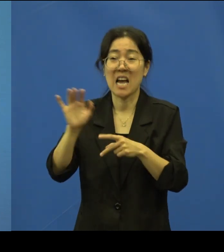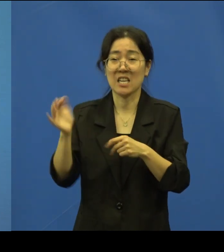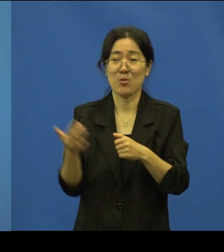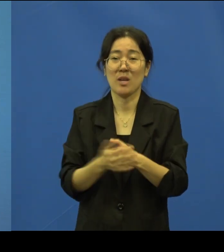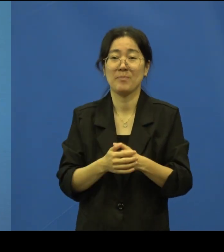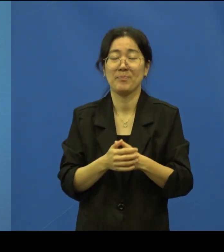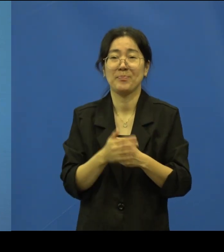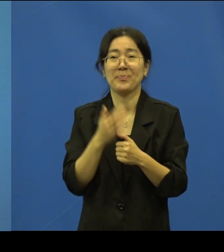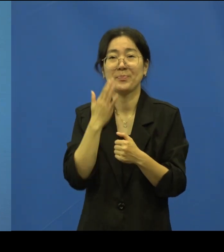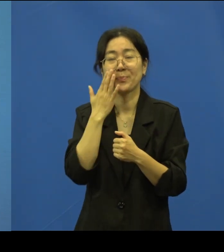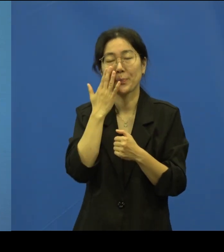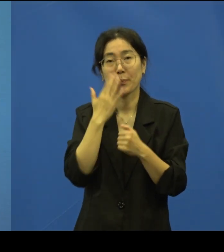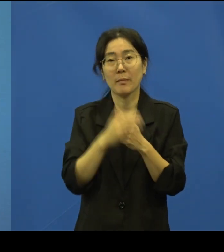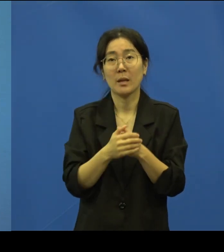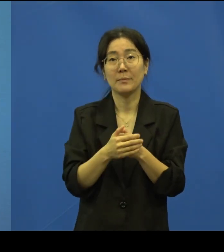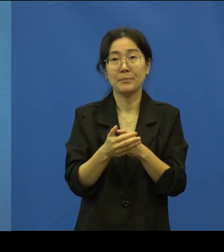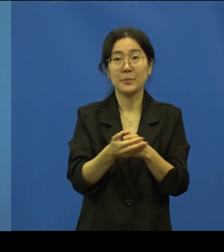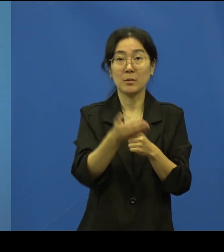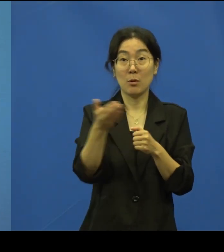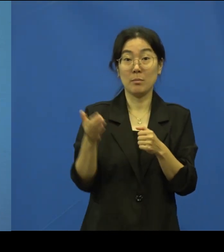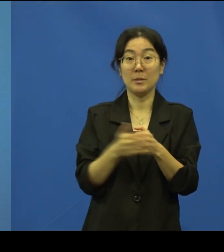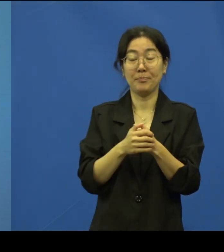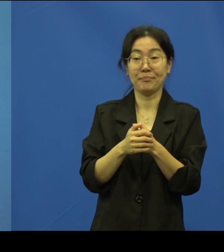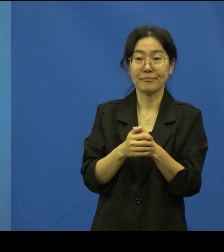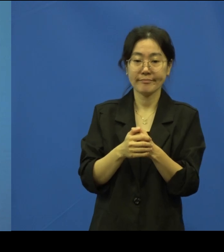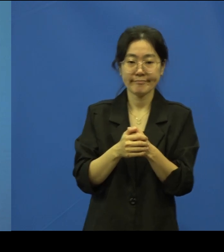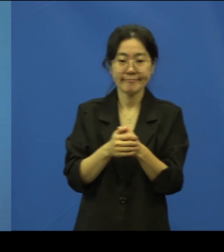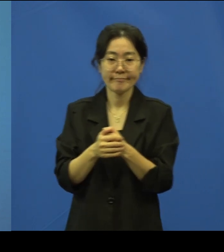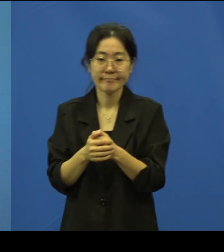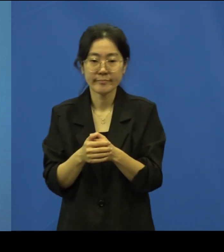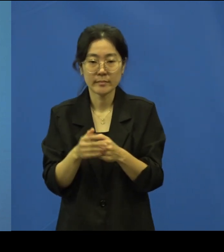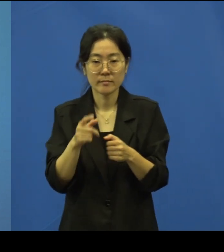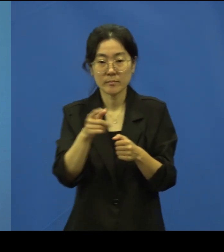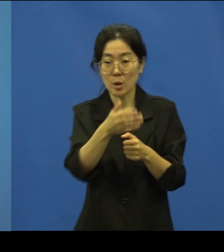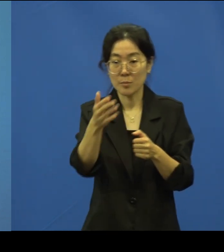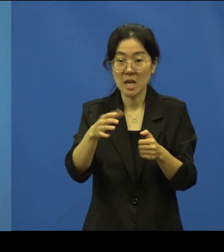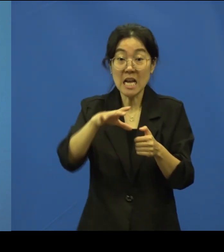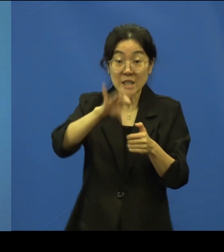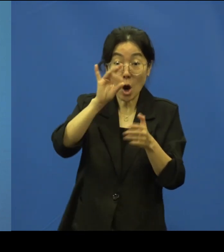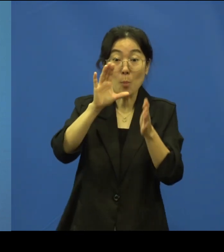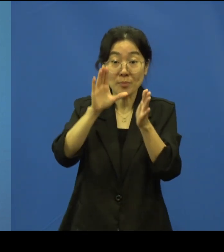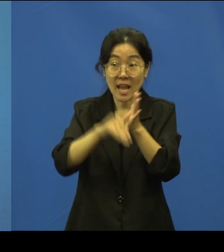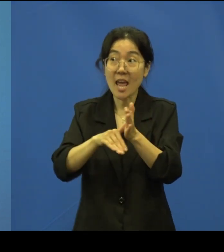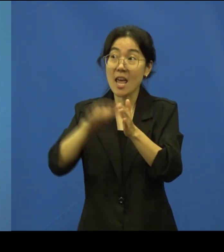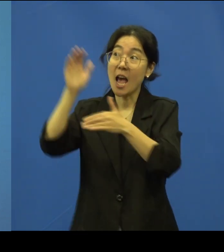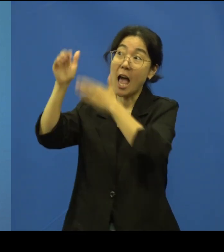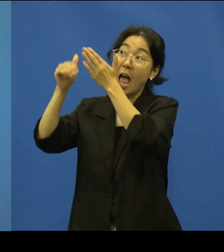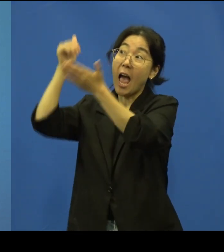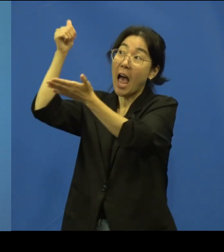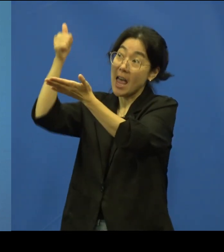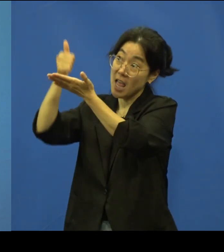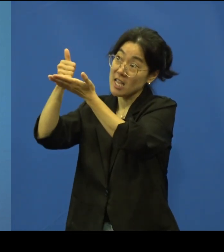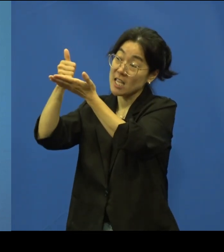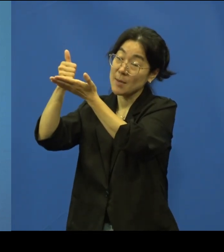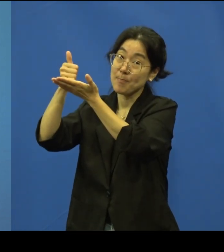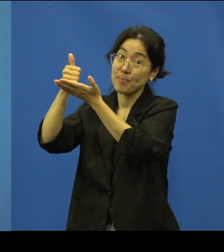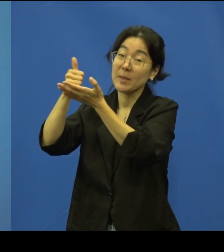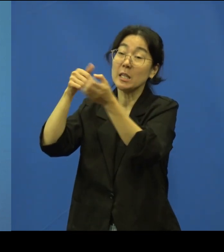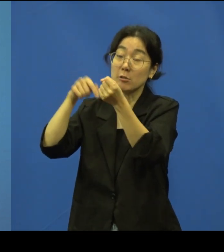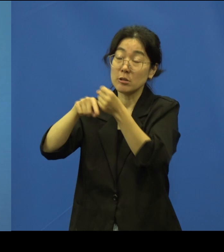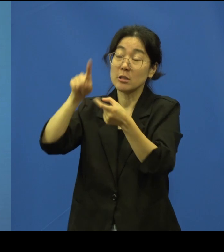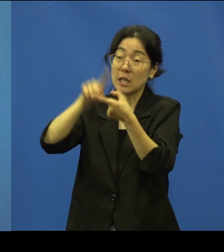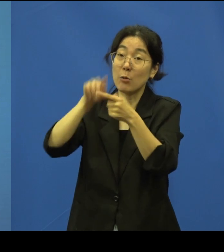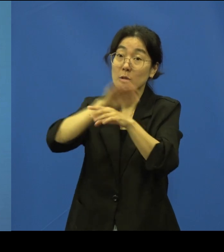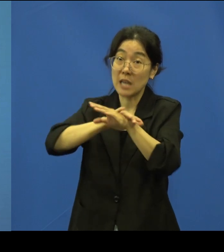끝까지 잘하는 사람이 참 쉽지 않아요. 이게 아사가 이렇게 잘 달렸는데 마지막에 하나님을 찾지 않습니다. 참